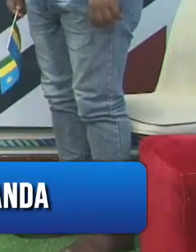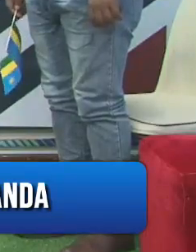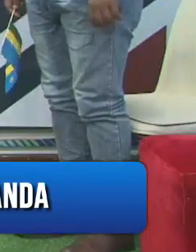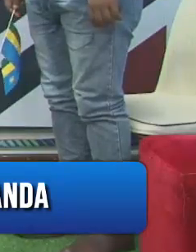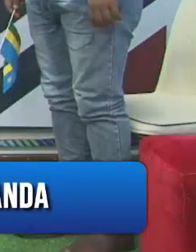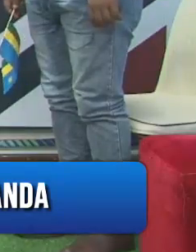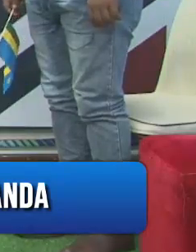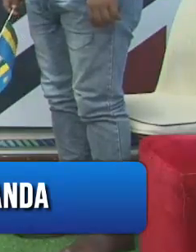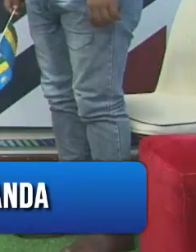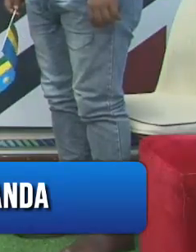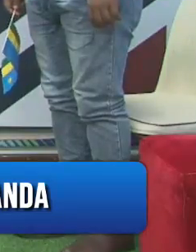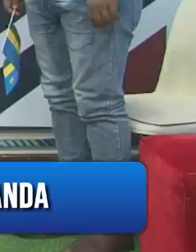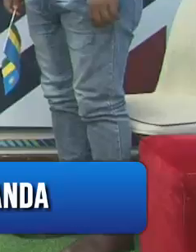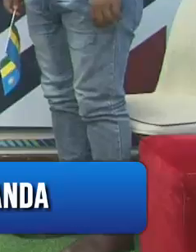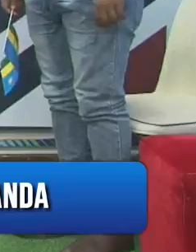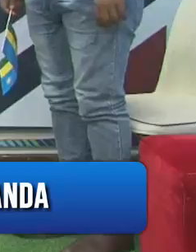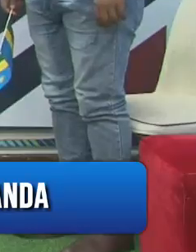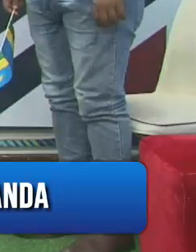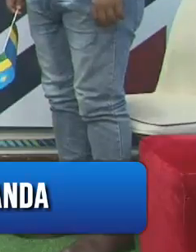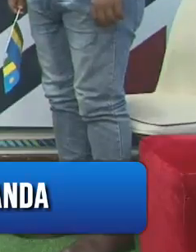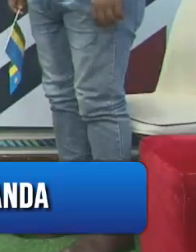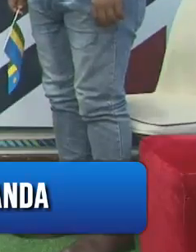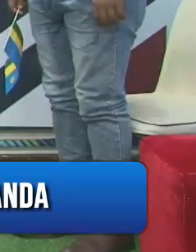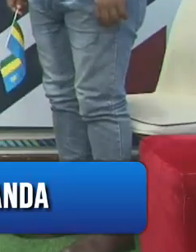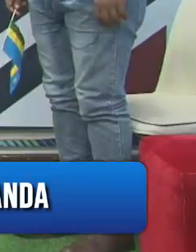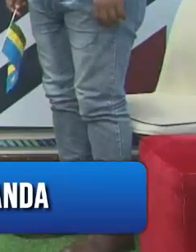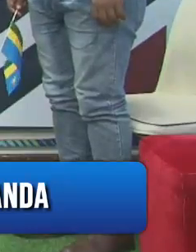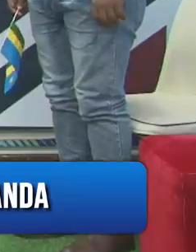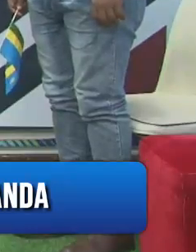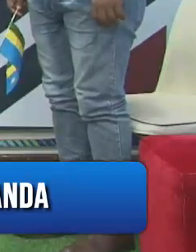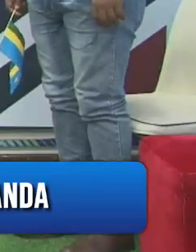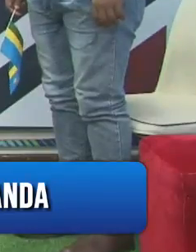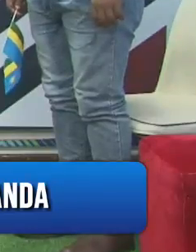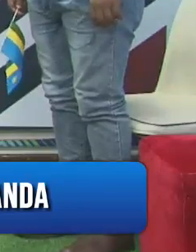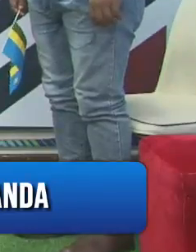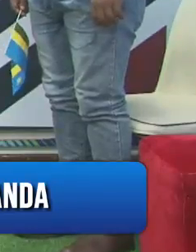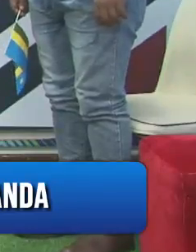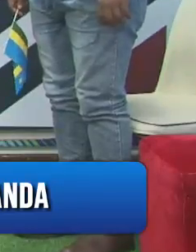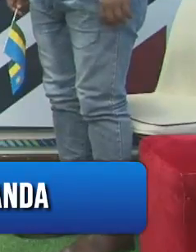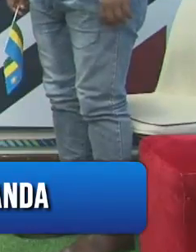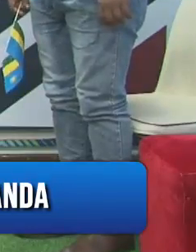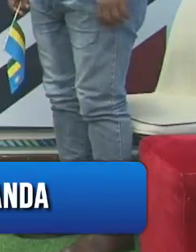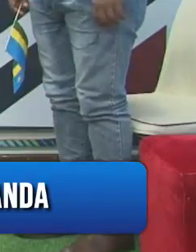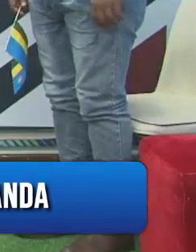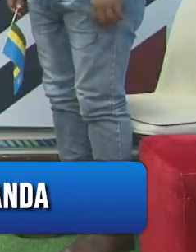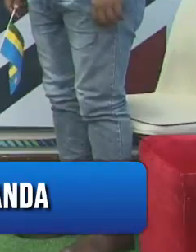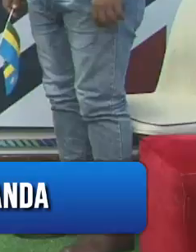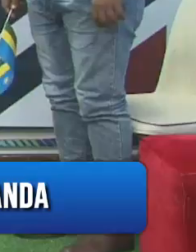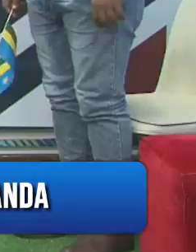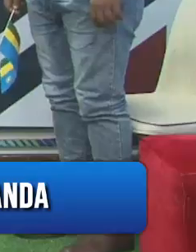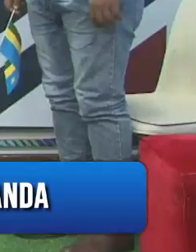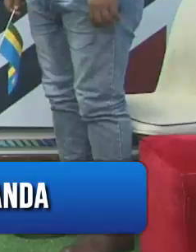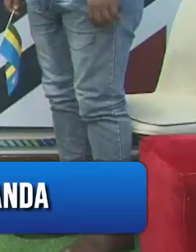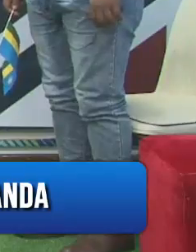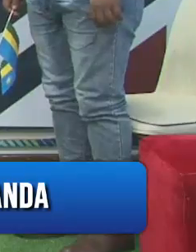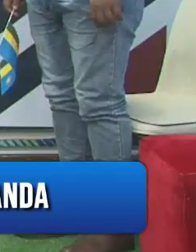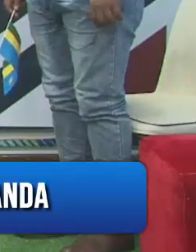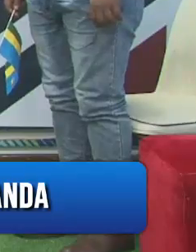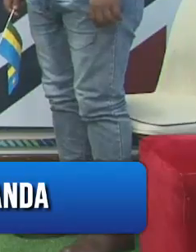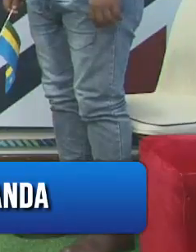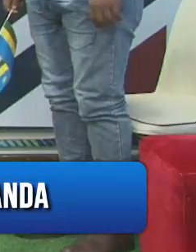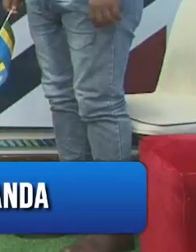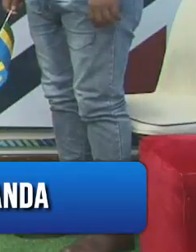gikorwa abantu babe bagikangukira abantu turi kumwe hano nibo tugiye gukorana icyo gikorwa kandi nizera ko namwe turi buze kwifatanya ndabara gatatu